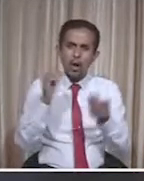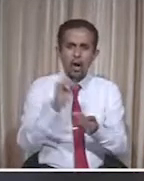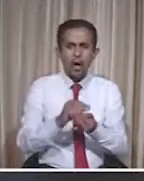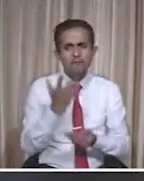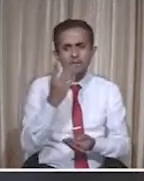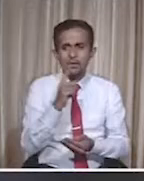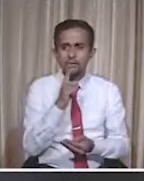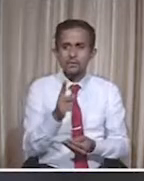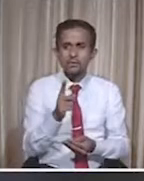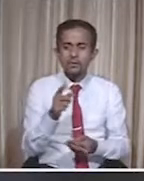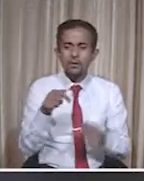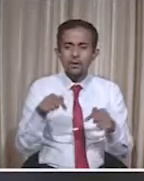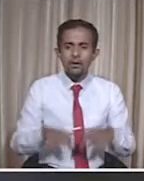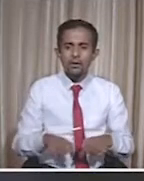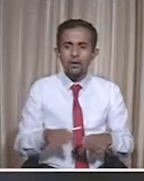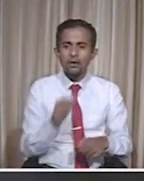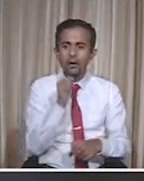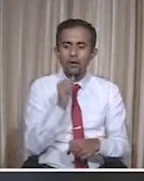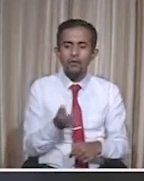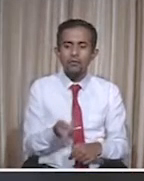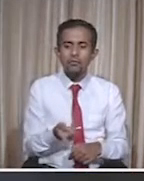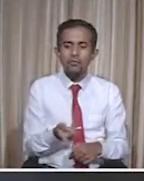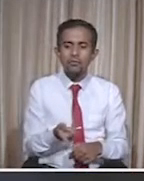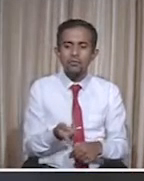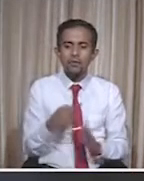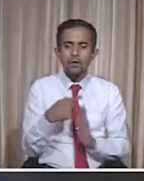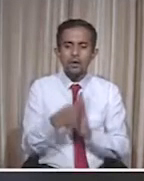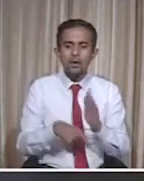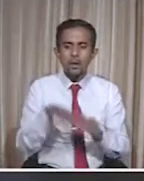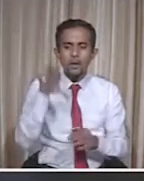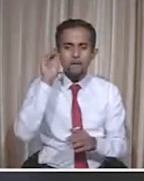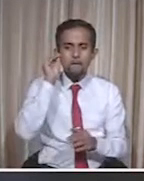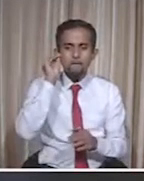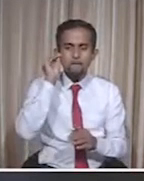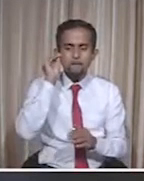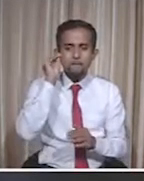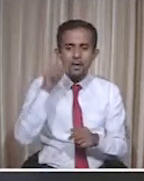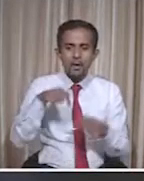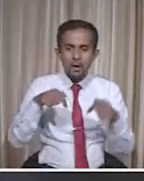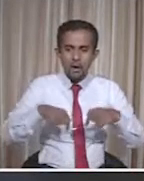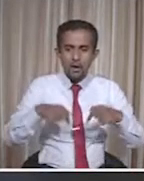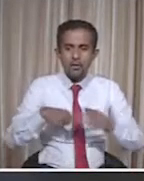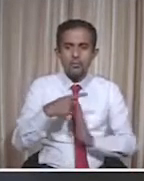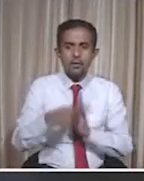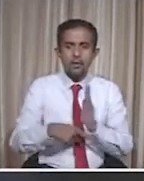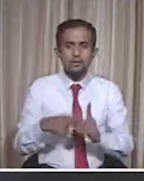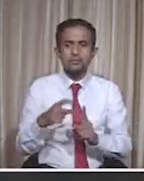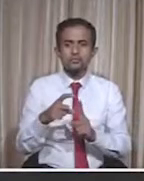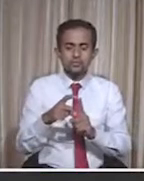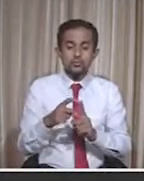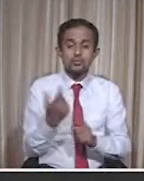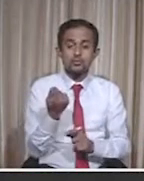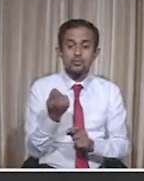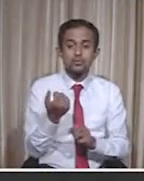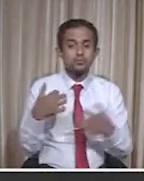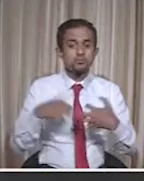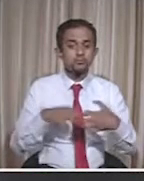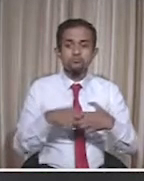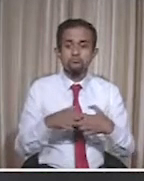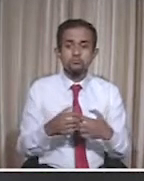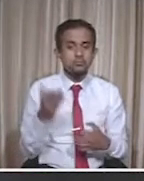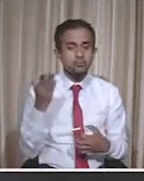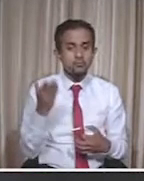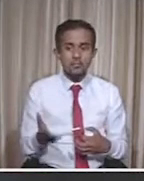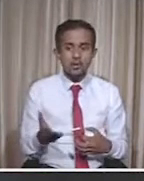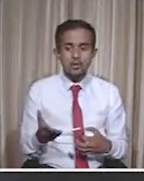कील नमूत यथार्थ टेविल तीन मुल रटम पिलगन्वा अद मे रट बर्रपतल आर्थिक अर्बुदे तीन